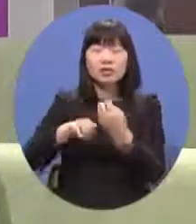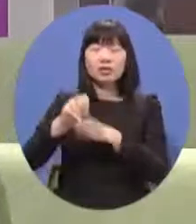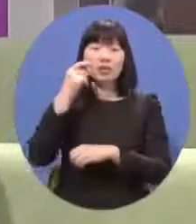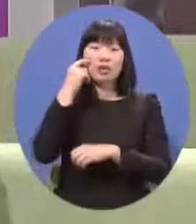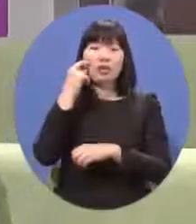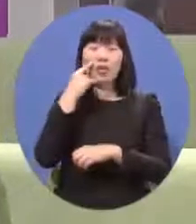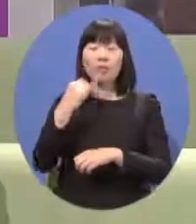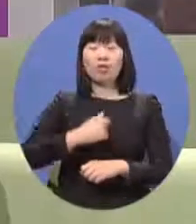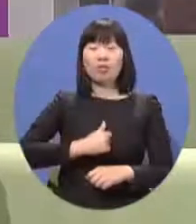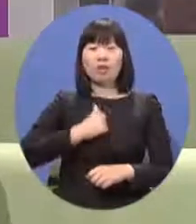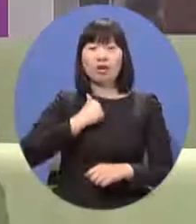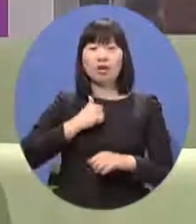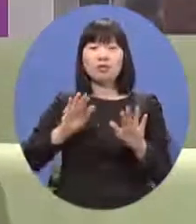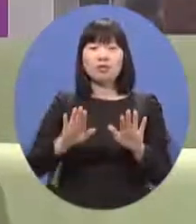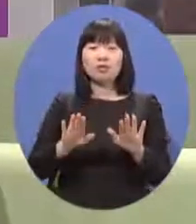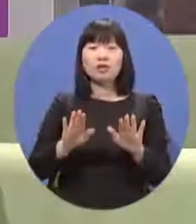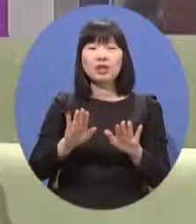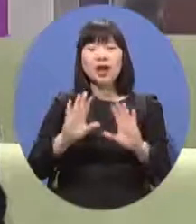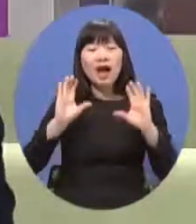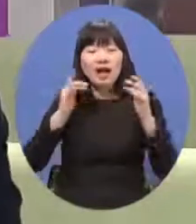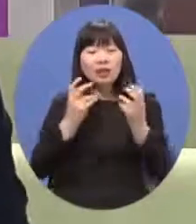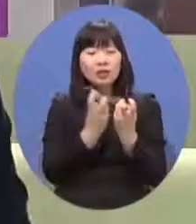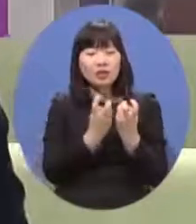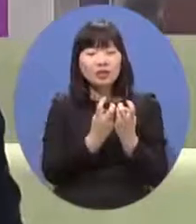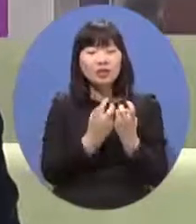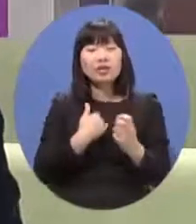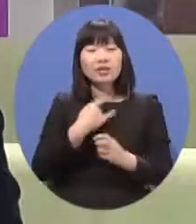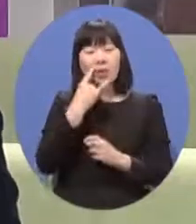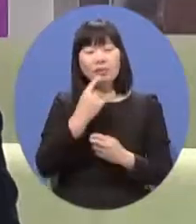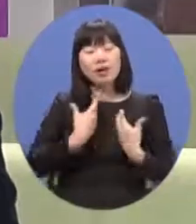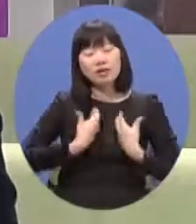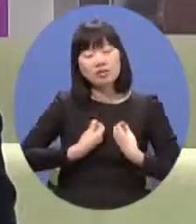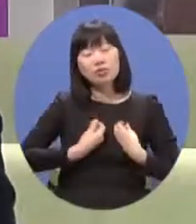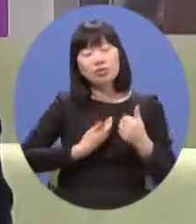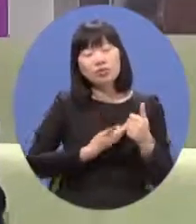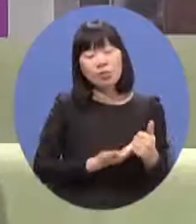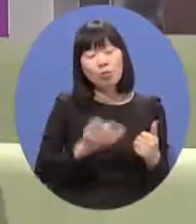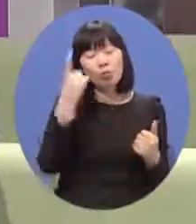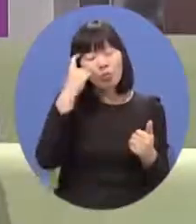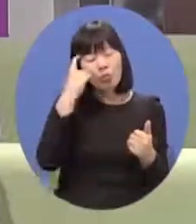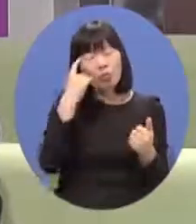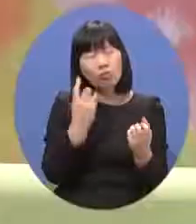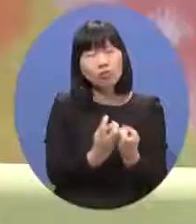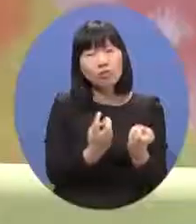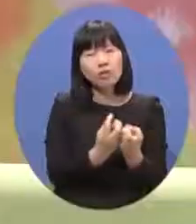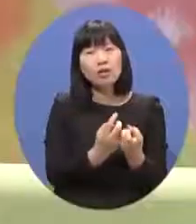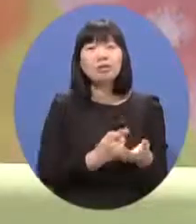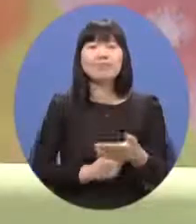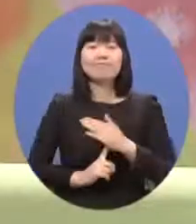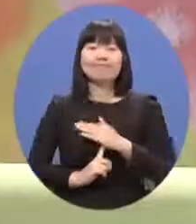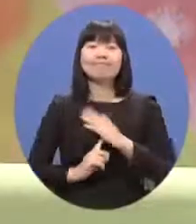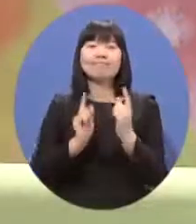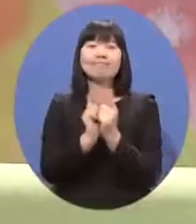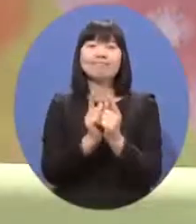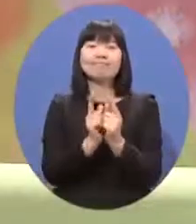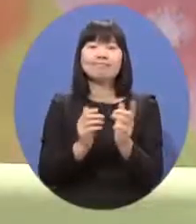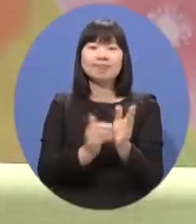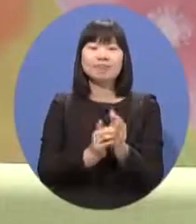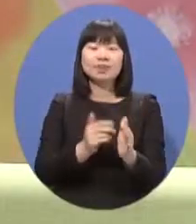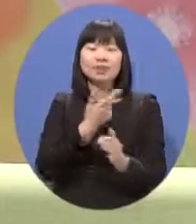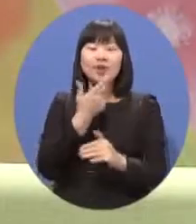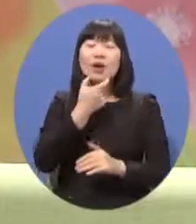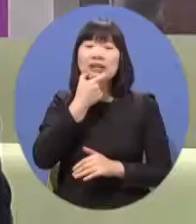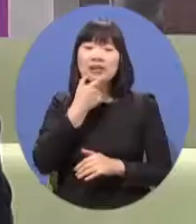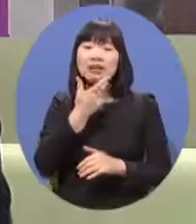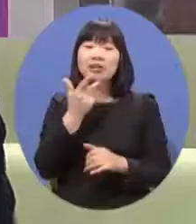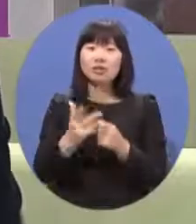화가 나겠죠? 그러면 아이들은 어떻게 돼요? 내가 엄마를 실망시키고 있구나 하고 좌절을 하게 되죠. 그러면 영어가 싫어져요.